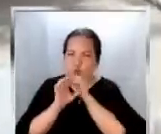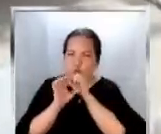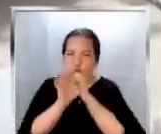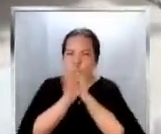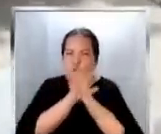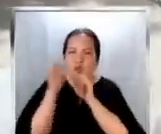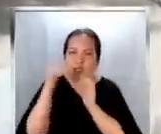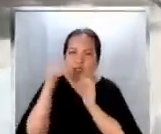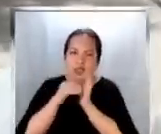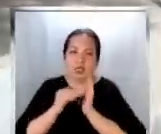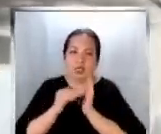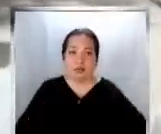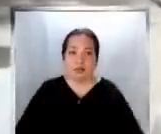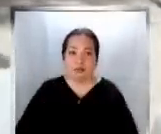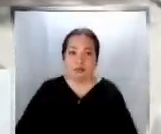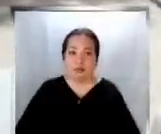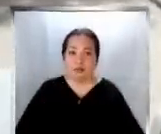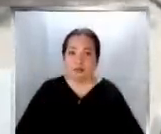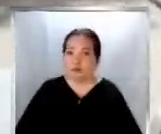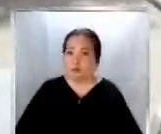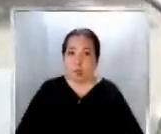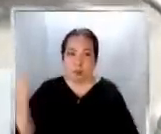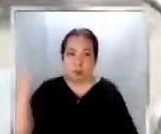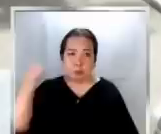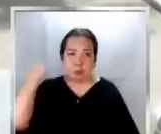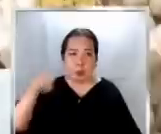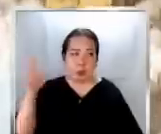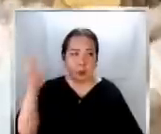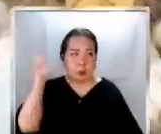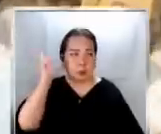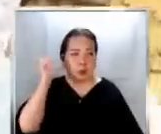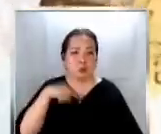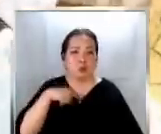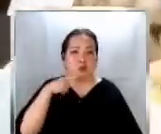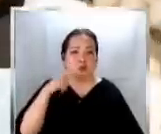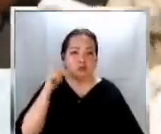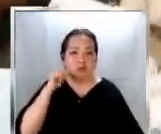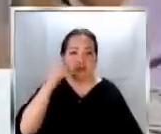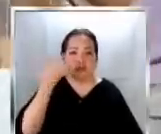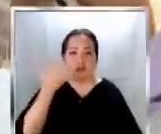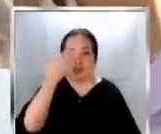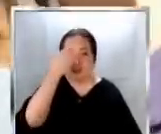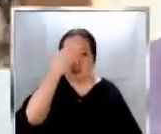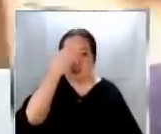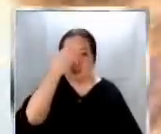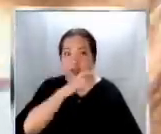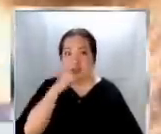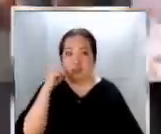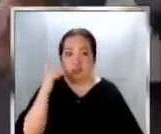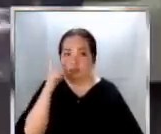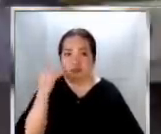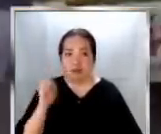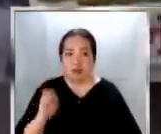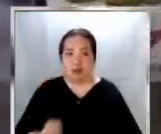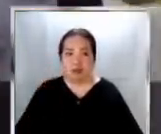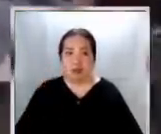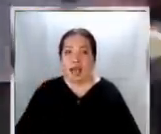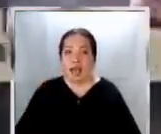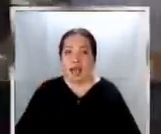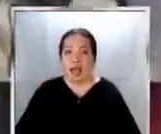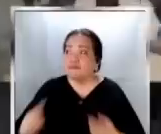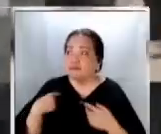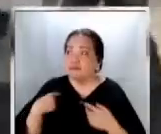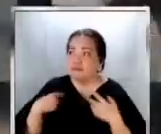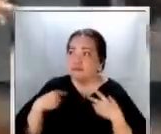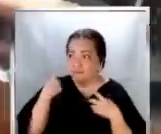Pero parang hindi naririnig ng ibang walang face mask at face shield. Ay, wala po sa loob. Kanina sinuot ko yon. Pati ang mga